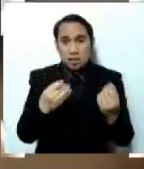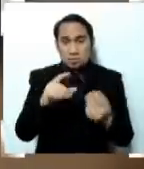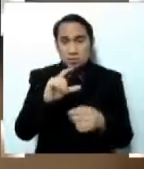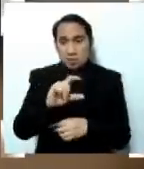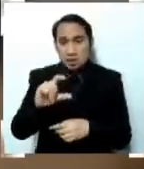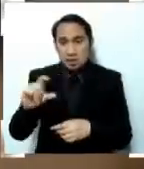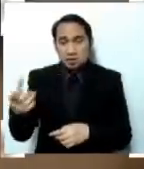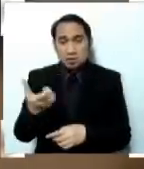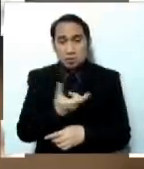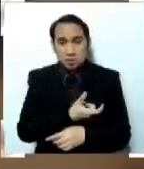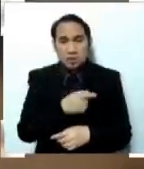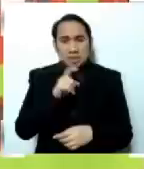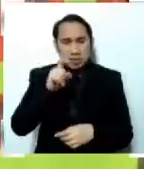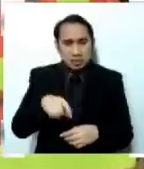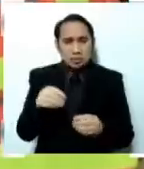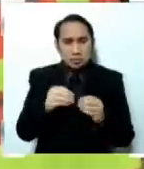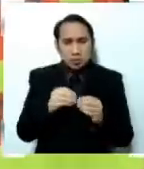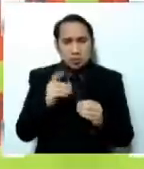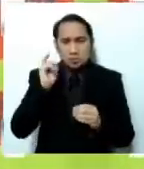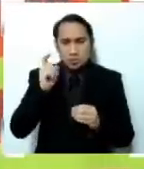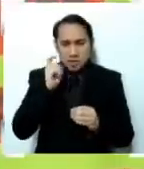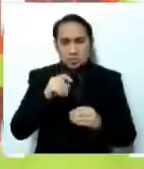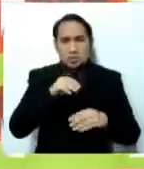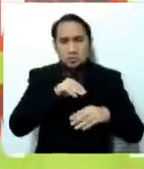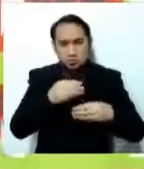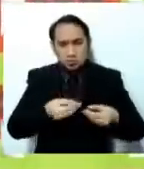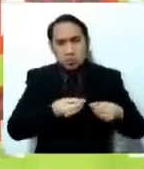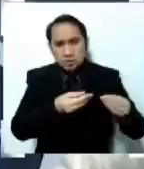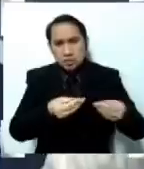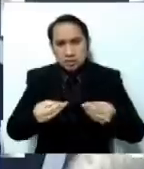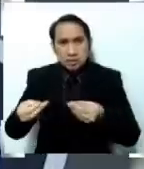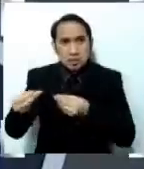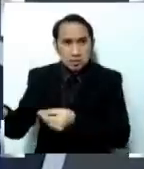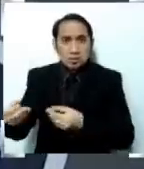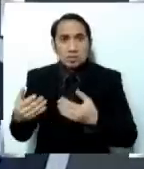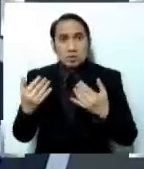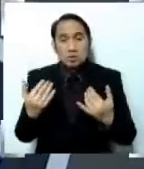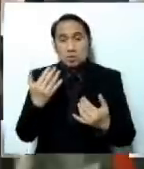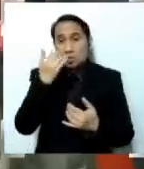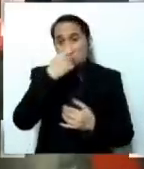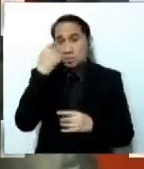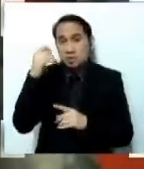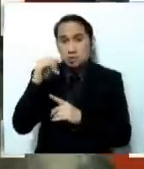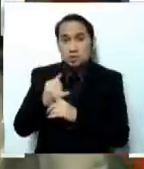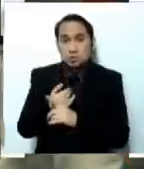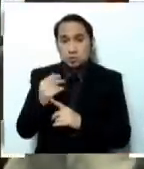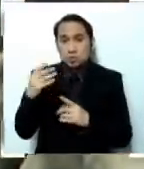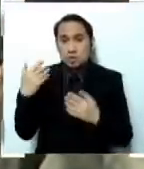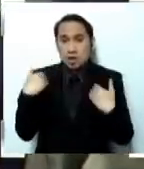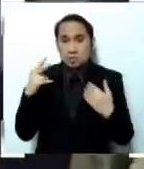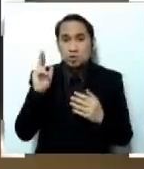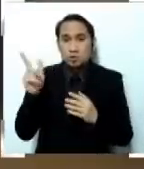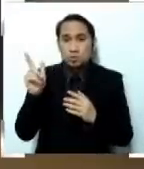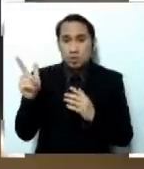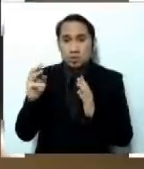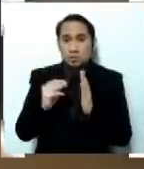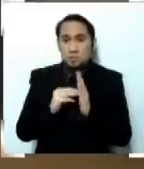right away kasi ang dami. In June, mga 20 million doses yan. How can you distribute 20 million